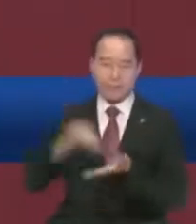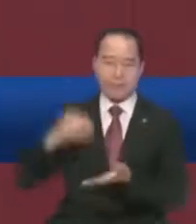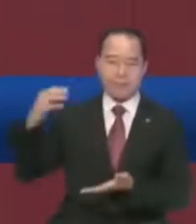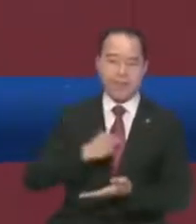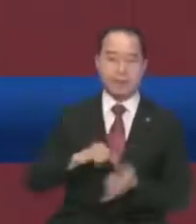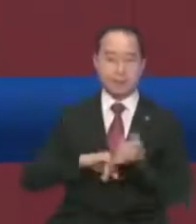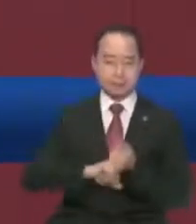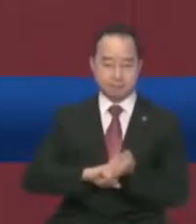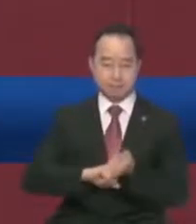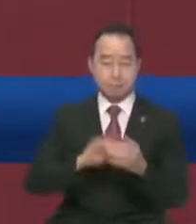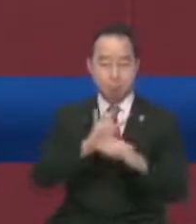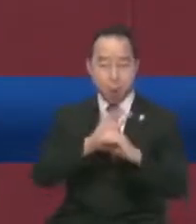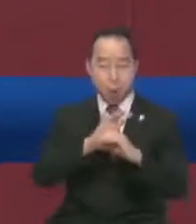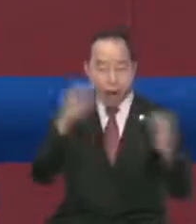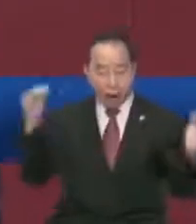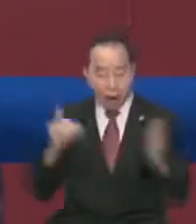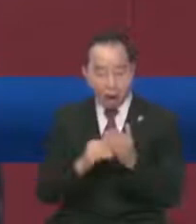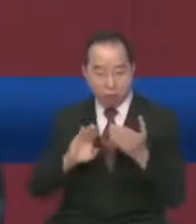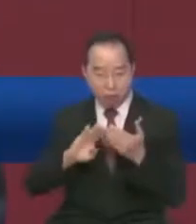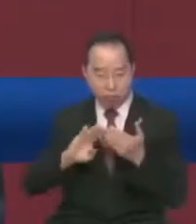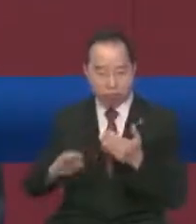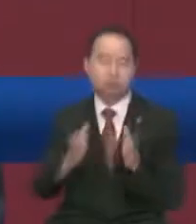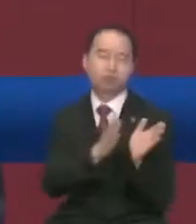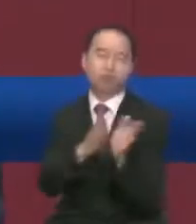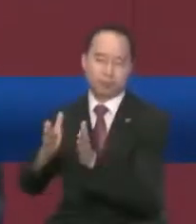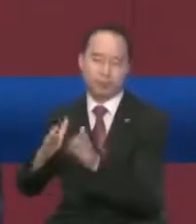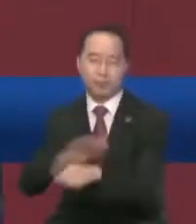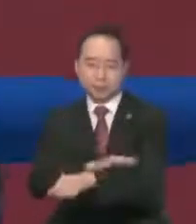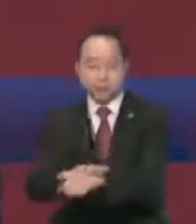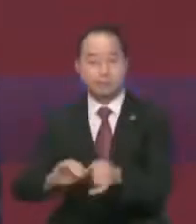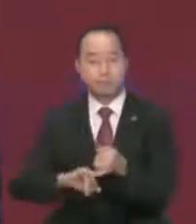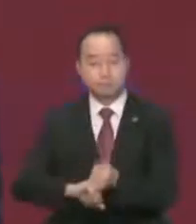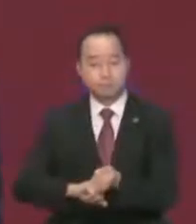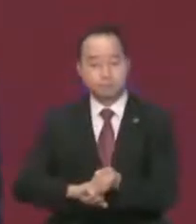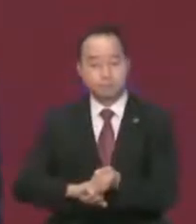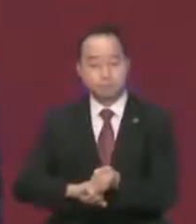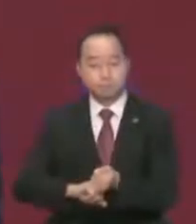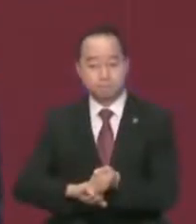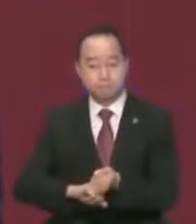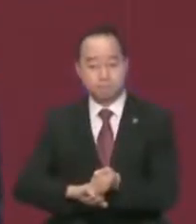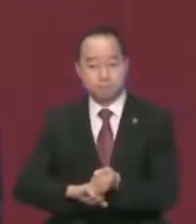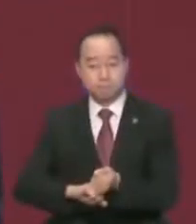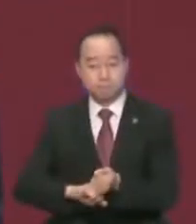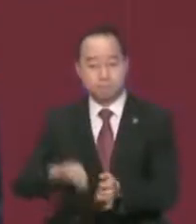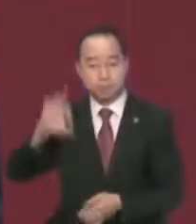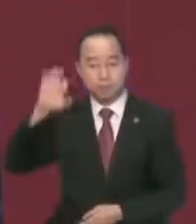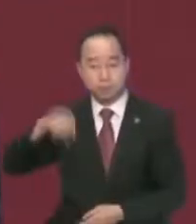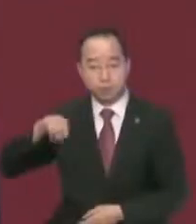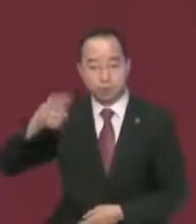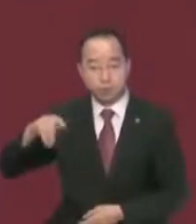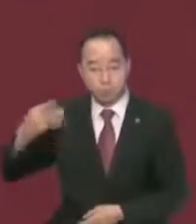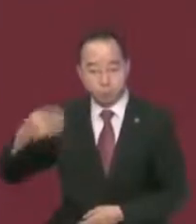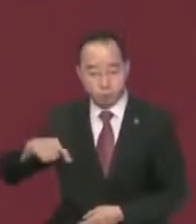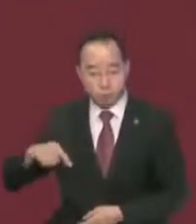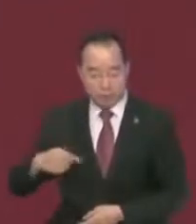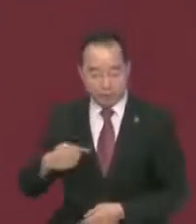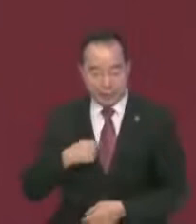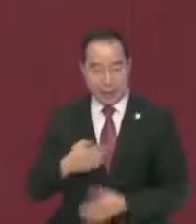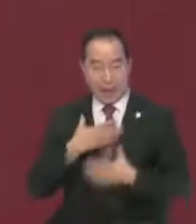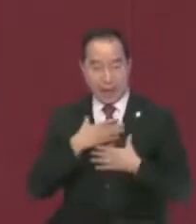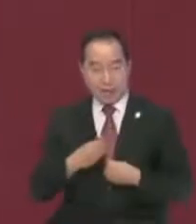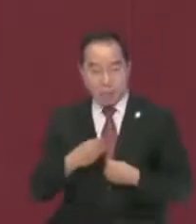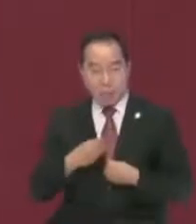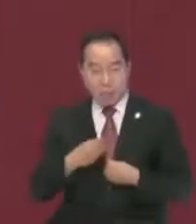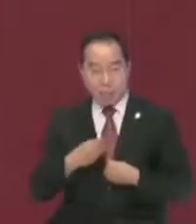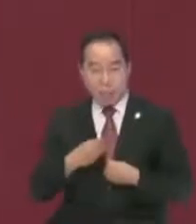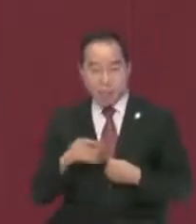시대도 성공적으로 준비할 것입니다. 우분투, 나의 안전은 이웃의 안전에 달려